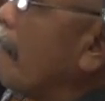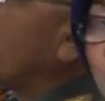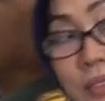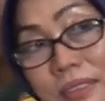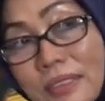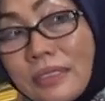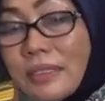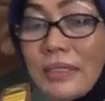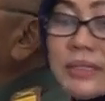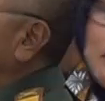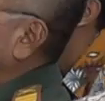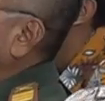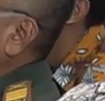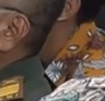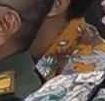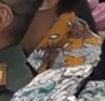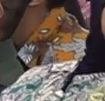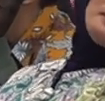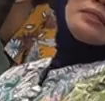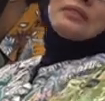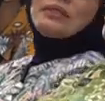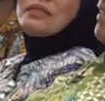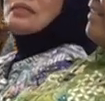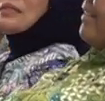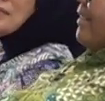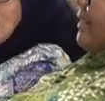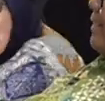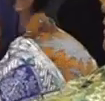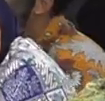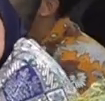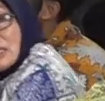harus. SNI ya? SNI, Pak. Oke.